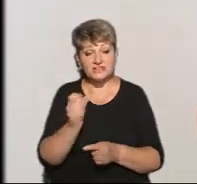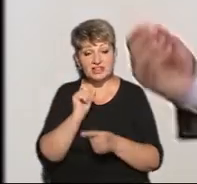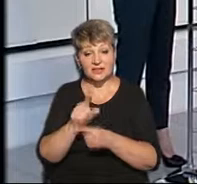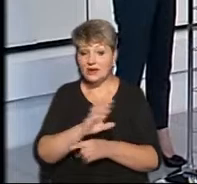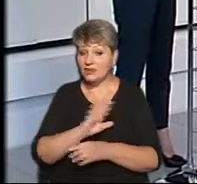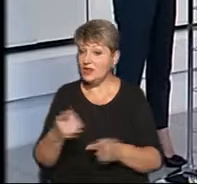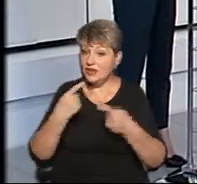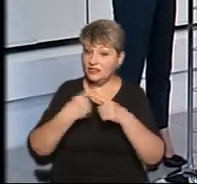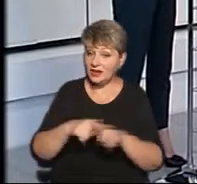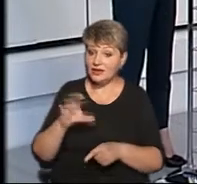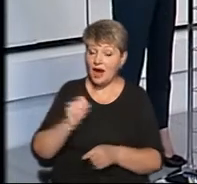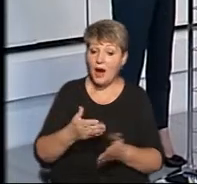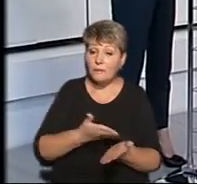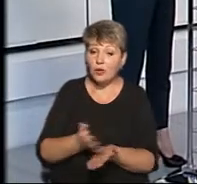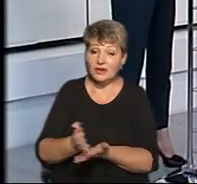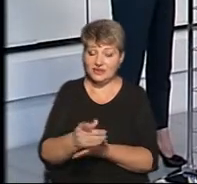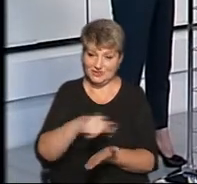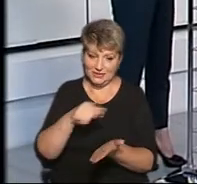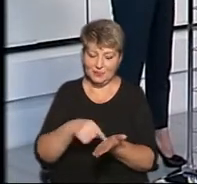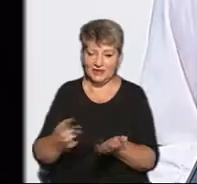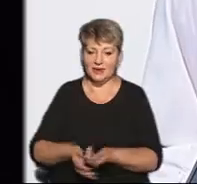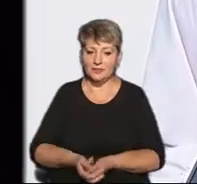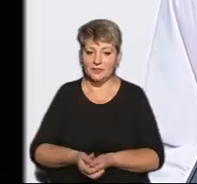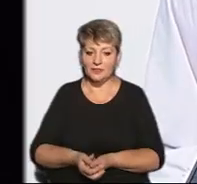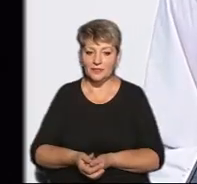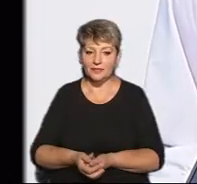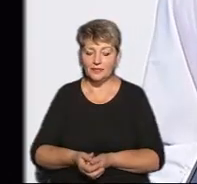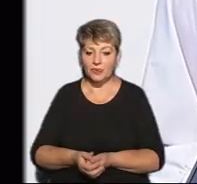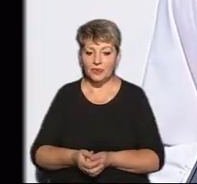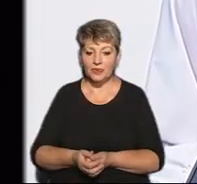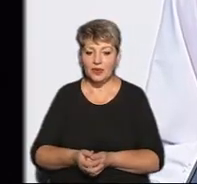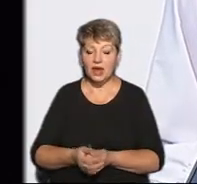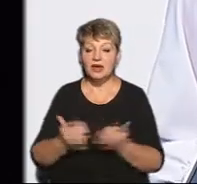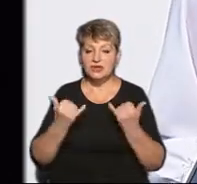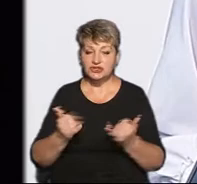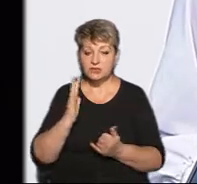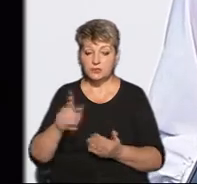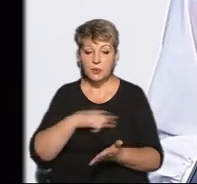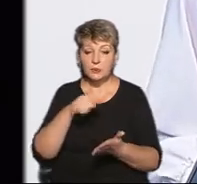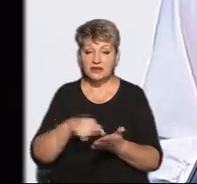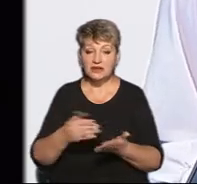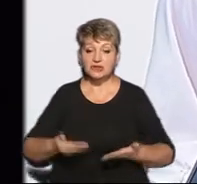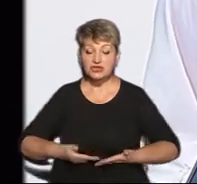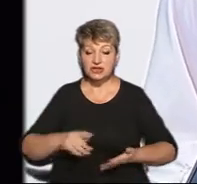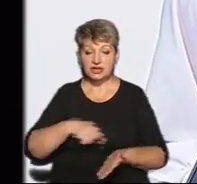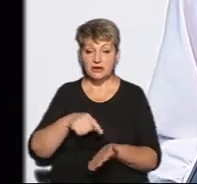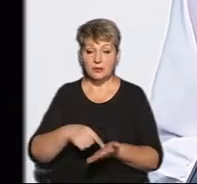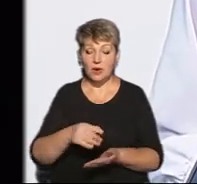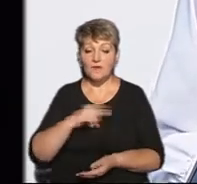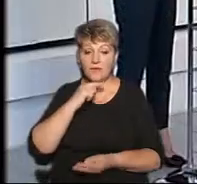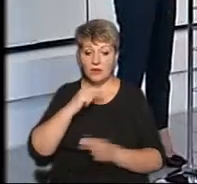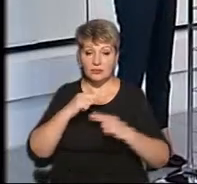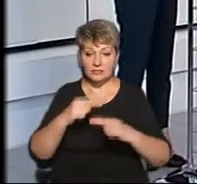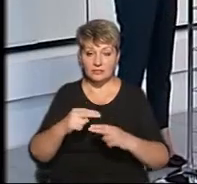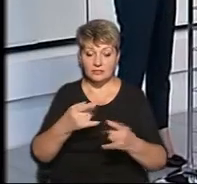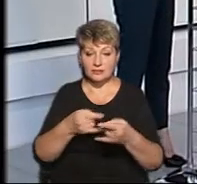Тому що, якщо вам цікаво, я вам покажу висновки. До наступного запитання, яке будуть задавати жителі нашого міста. Увага на екран.